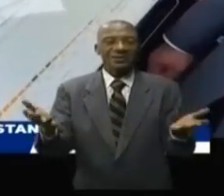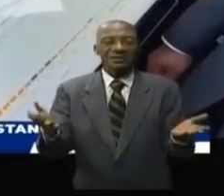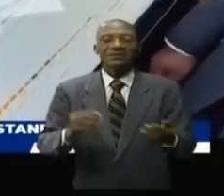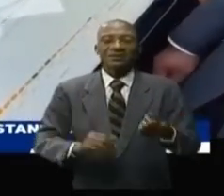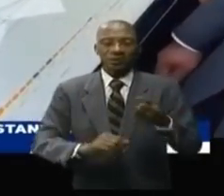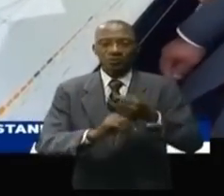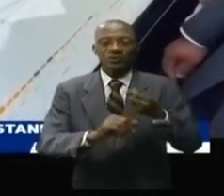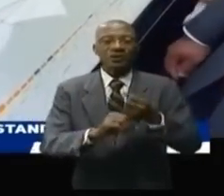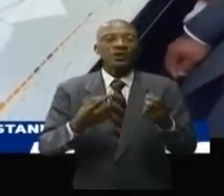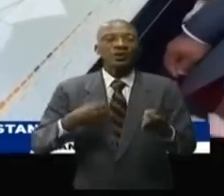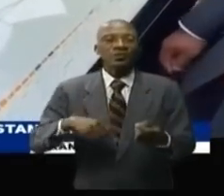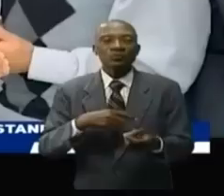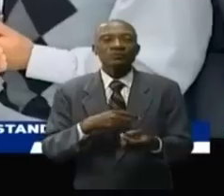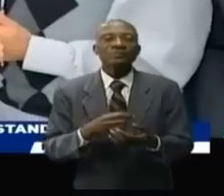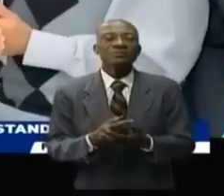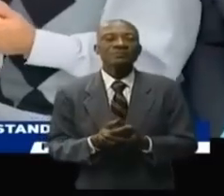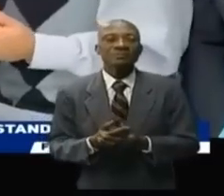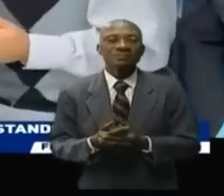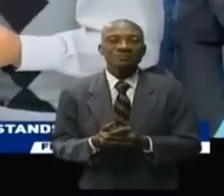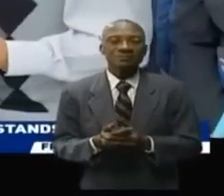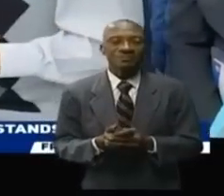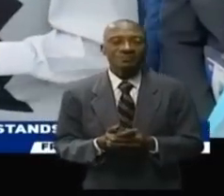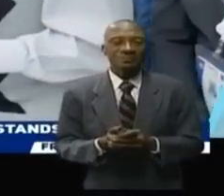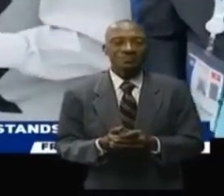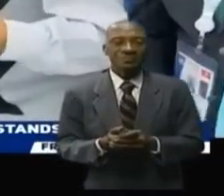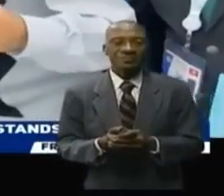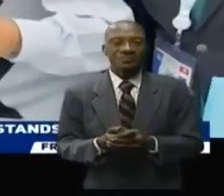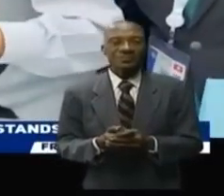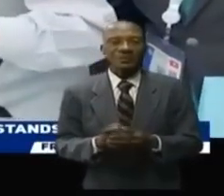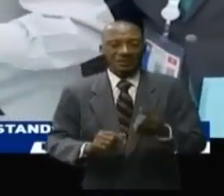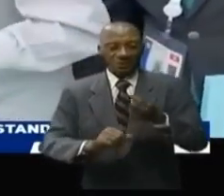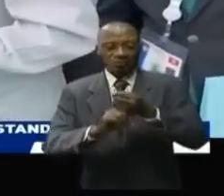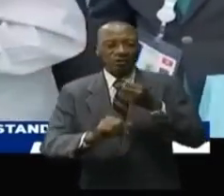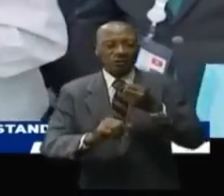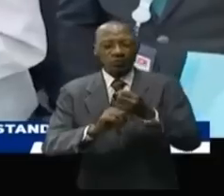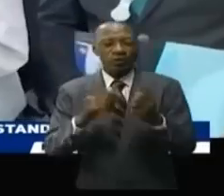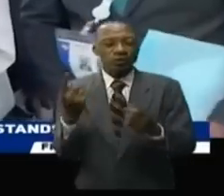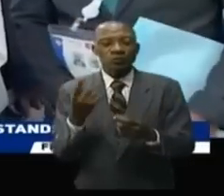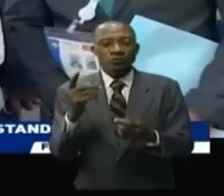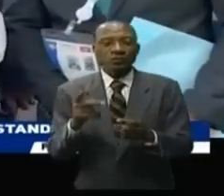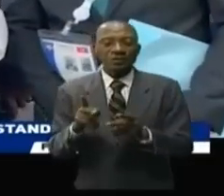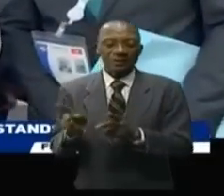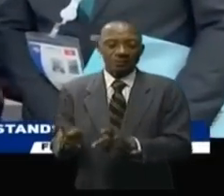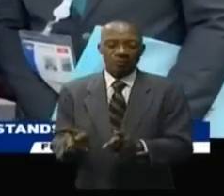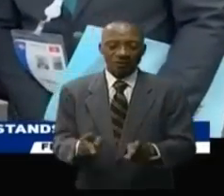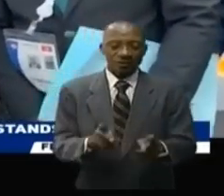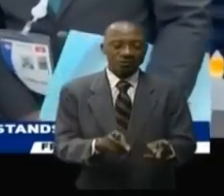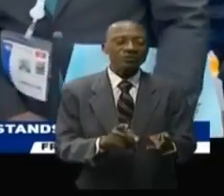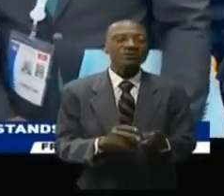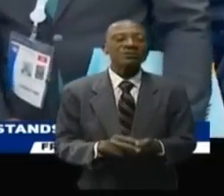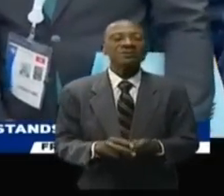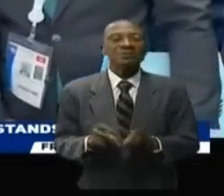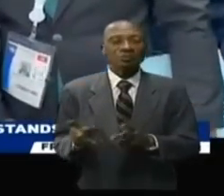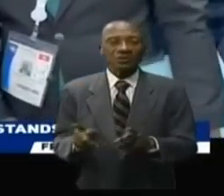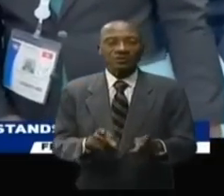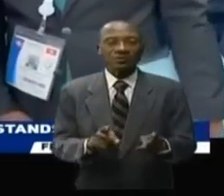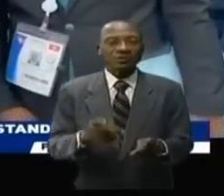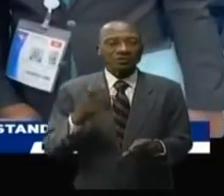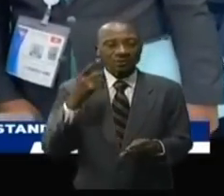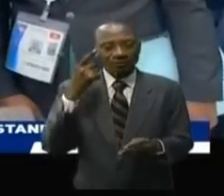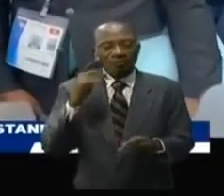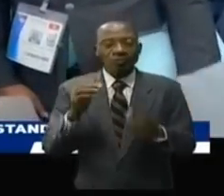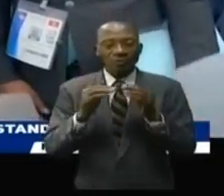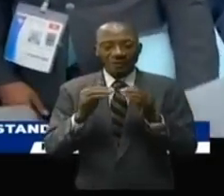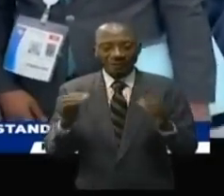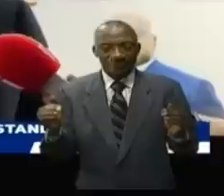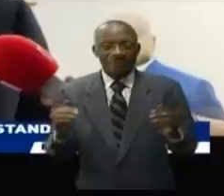sécuritaire avec la République et d'appuyer bien sûr les processus dans lesquels nous sommes déjà engagés, notamment celui du